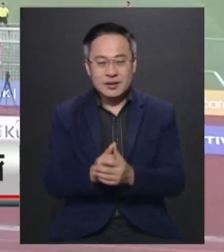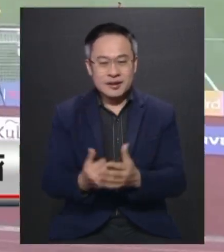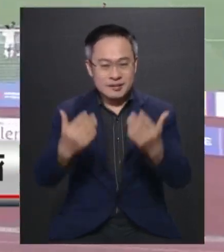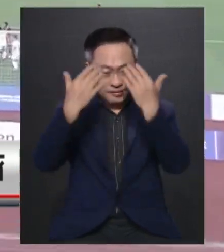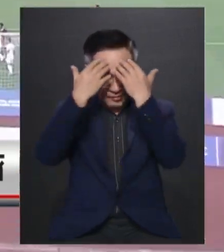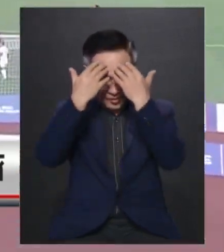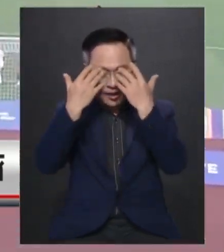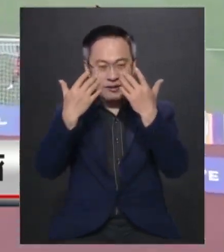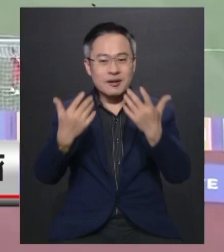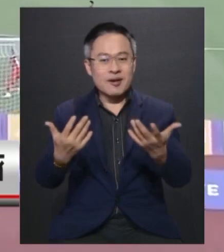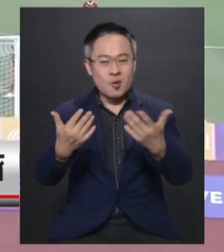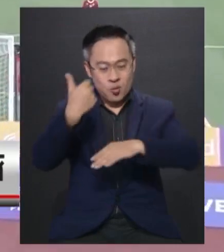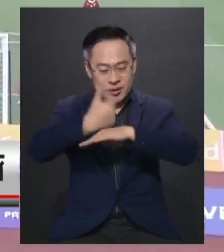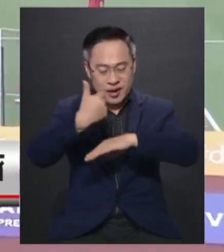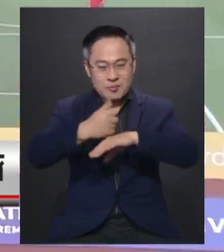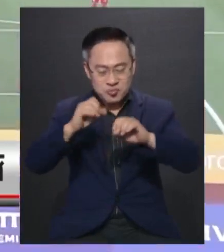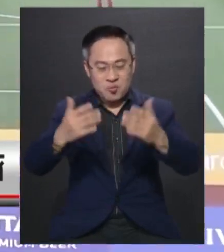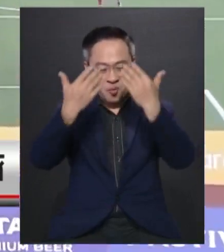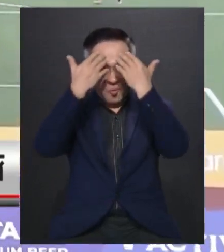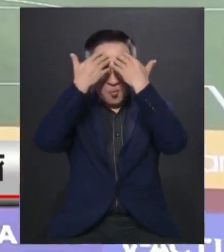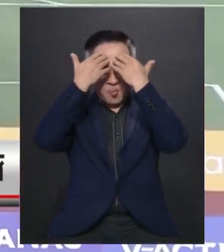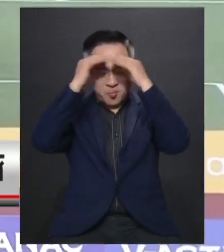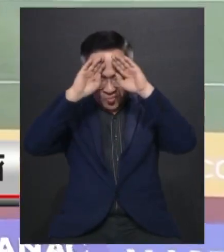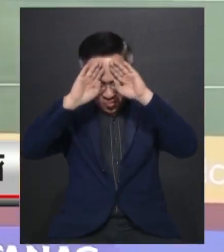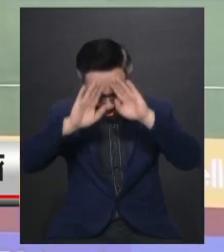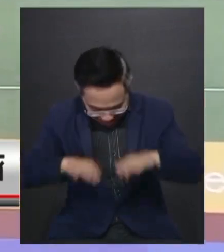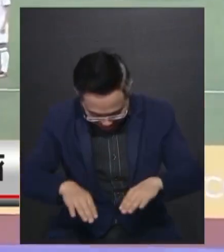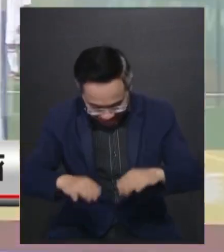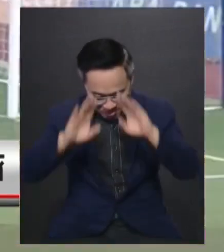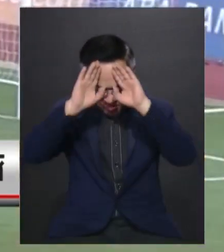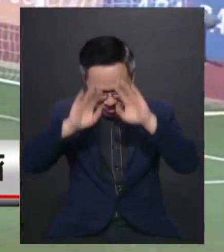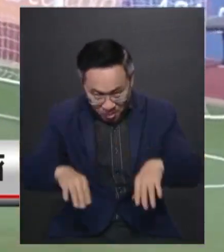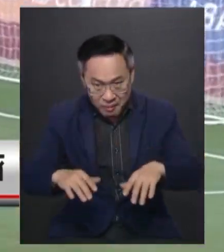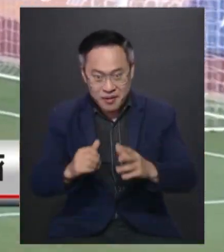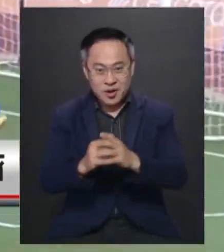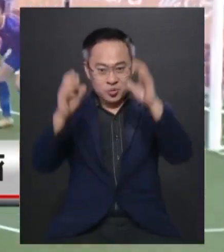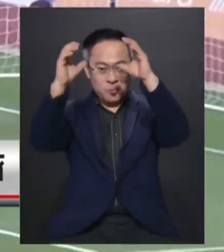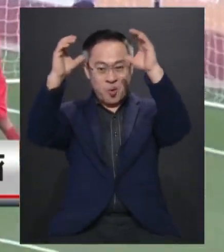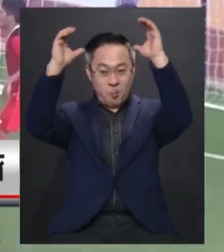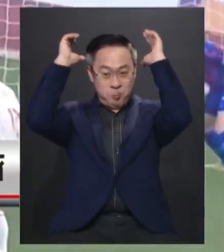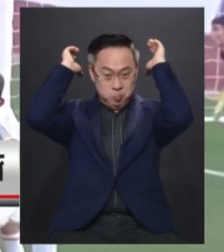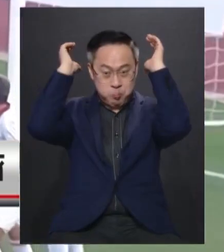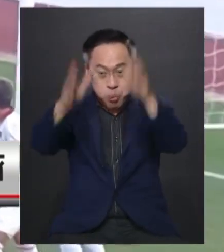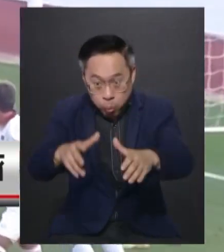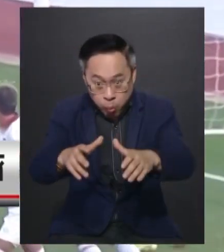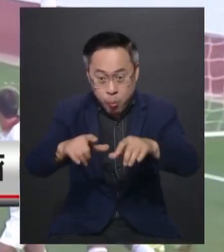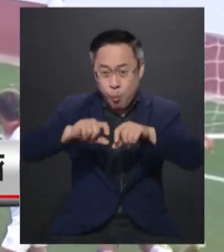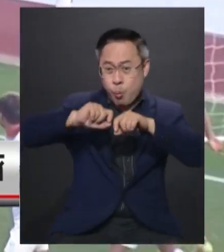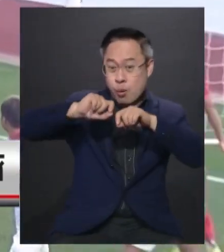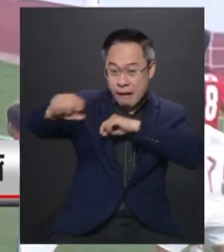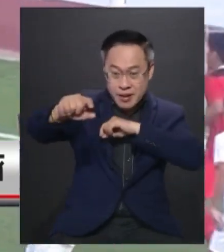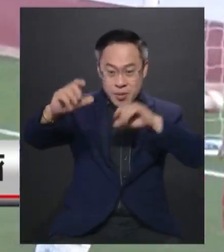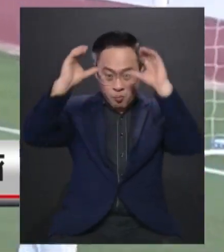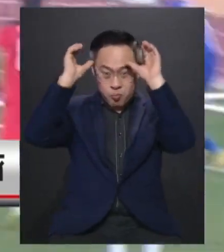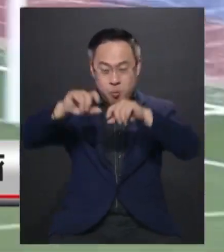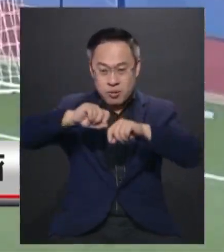เข้าครอบครองทุกคนเป็นคนที่ถูกนะเออที่ผมเข้าใจมุมเนี้ยนี่ทุ่มแรงมากเลยน้ำหนักดี